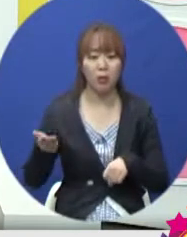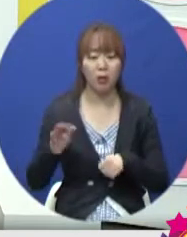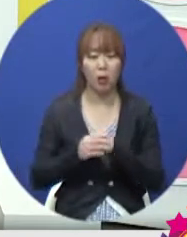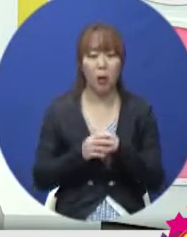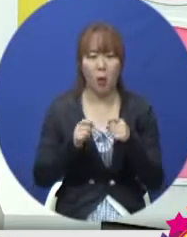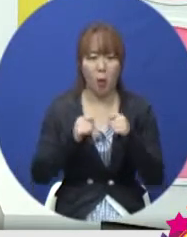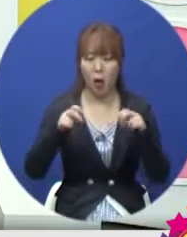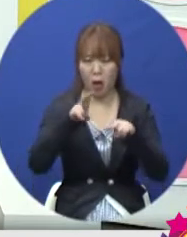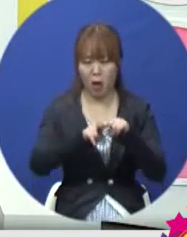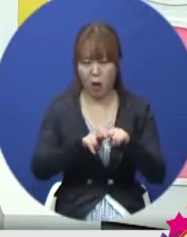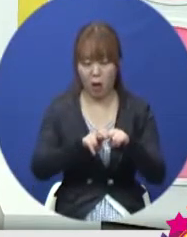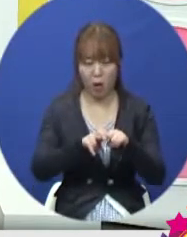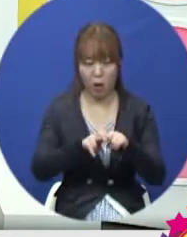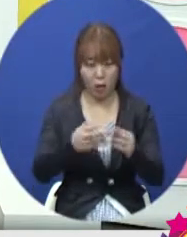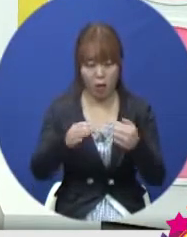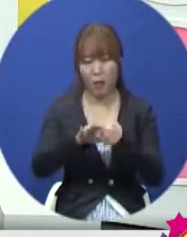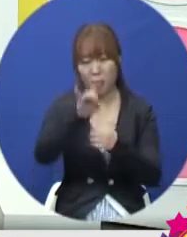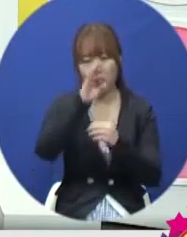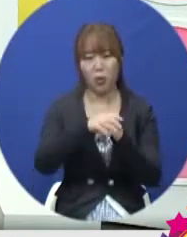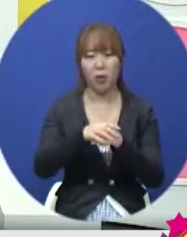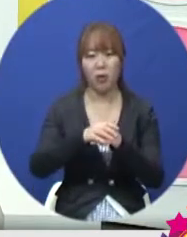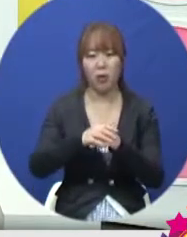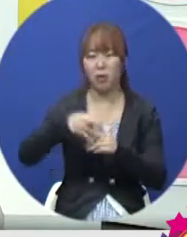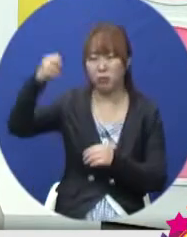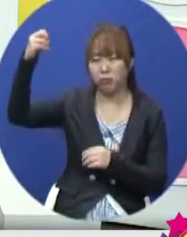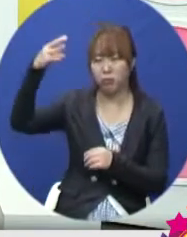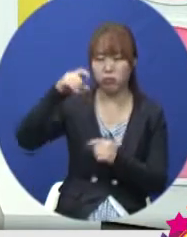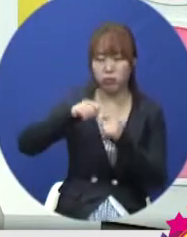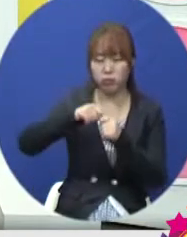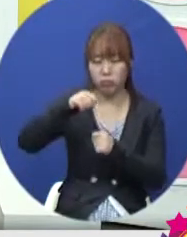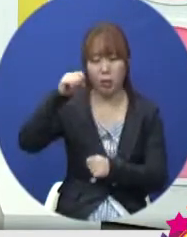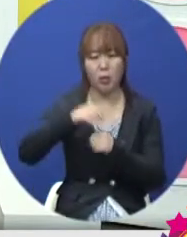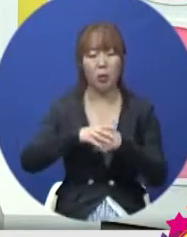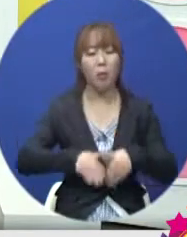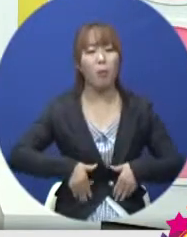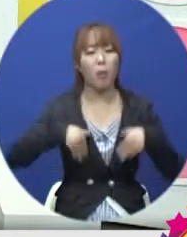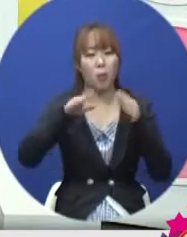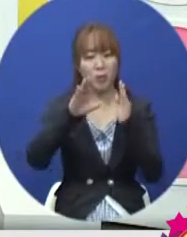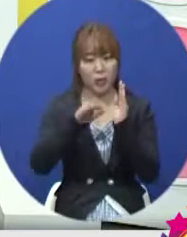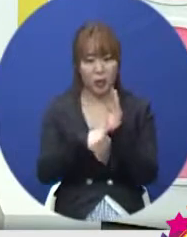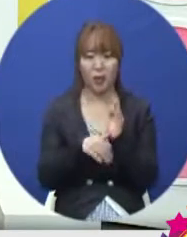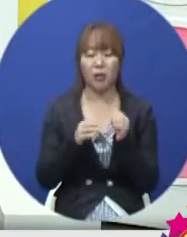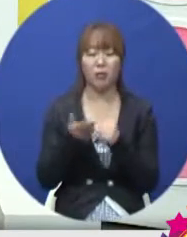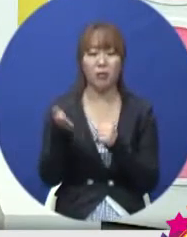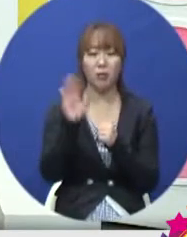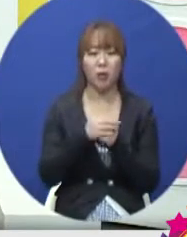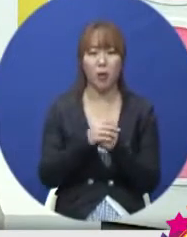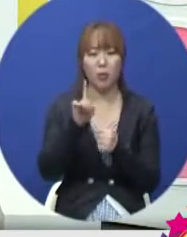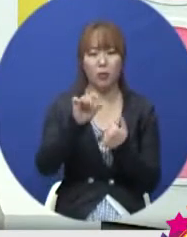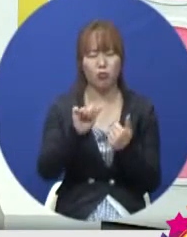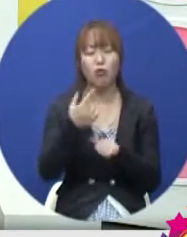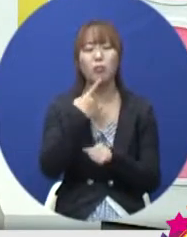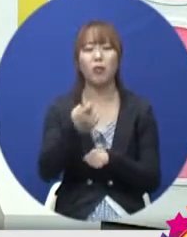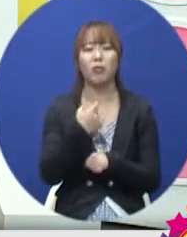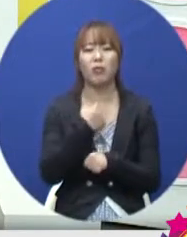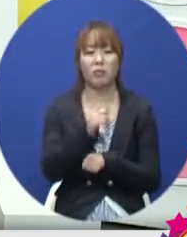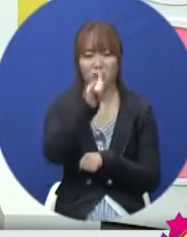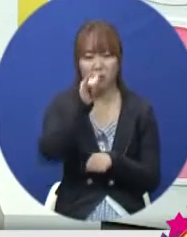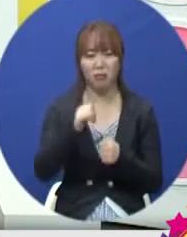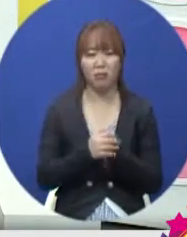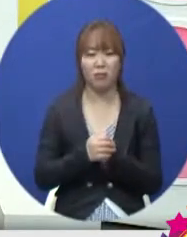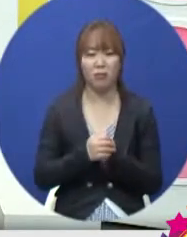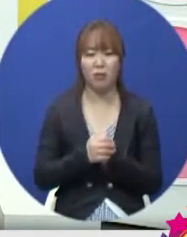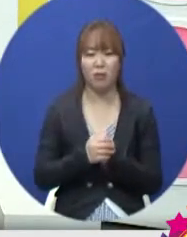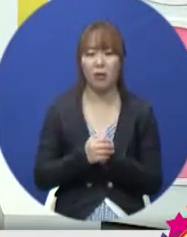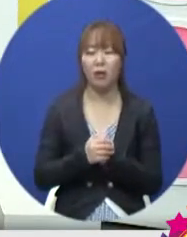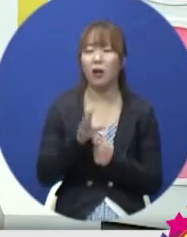앉아 계시면 정말 큰일 나요. 네. 저도 햇빛 오래 쐬서 네. 봄철이었는데도 네. 한번 죽을 뻔했거든요.